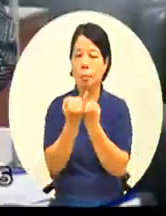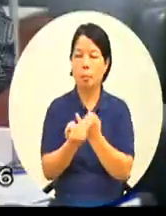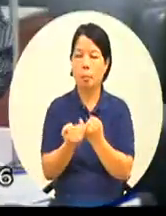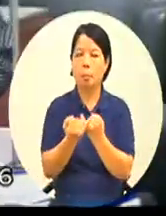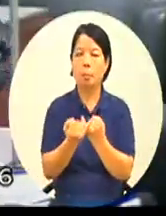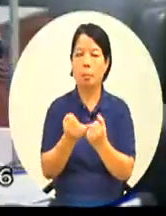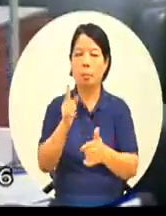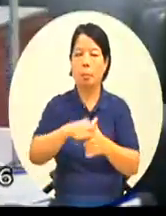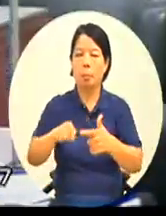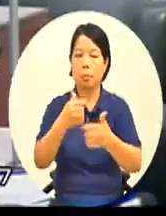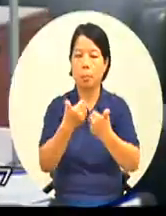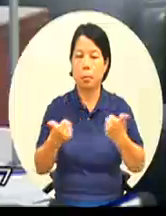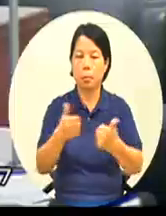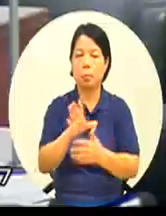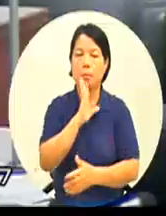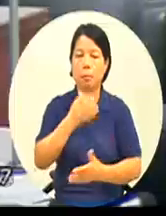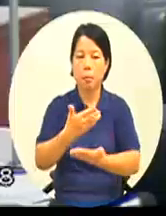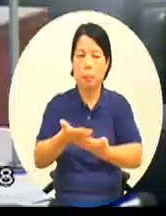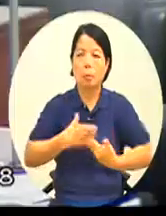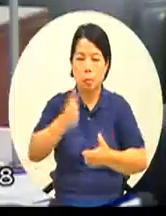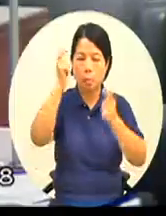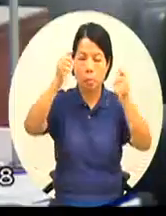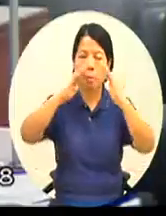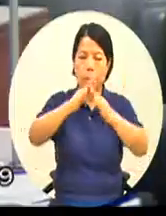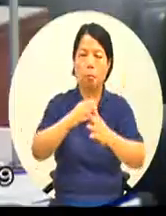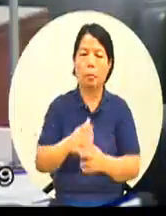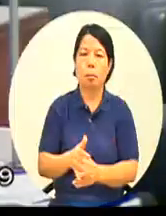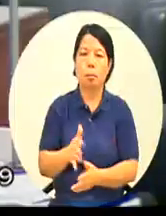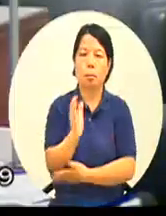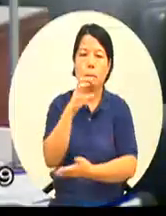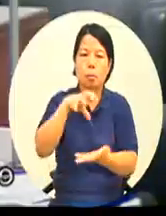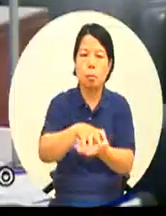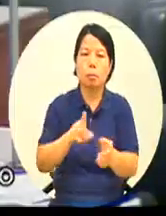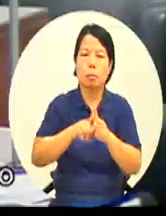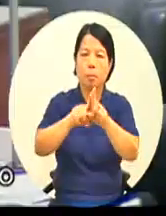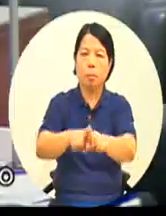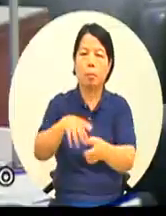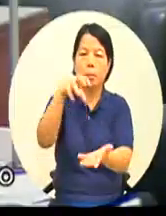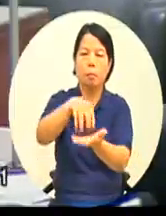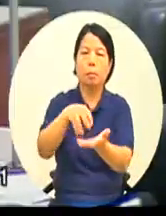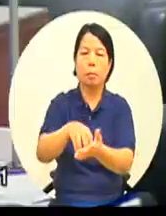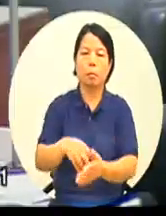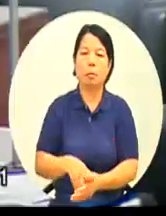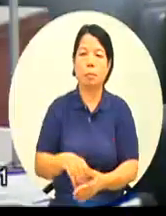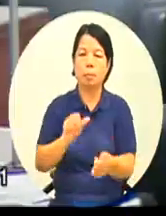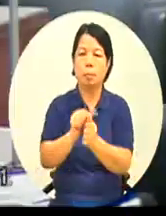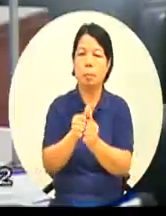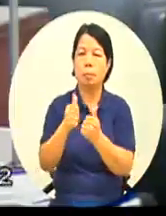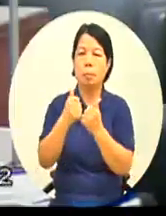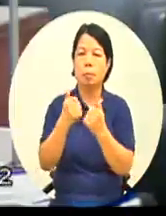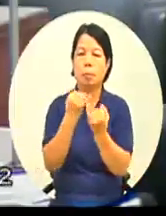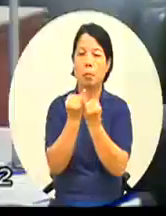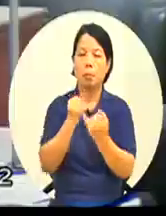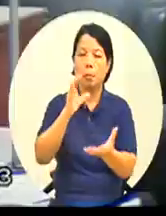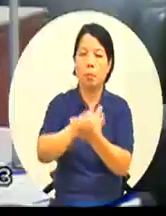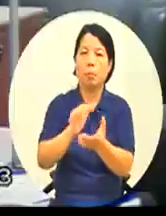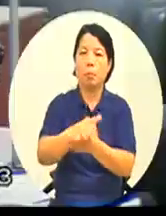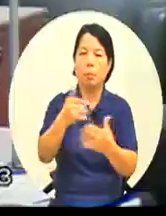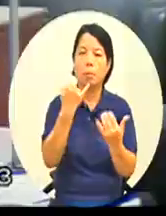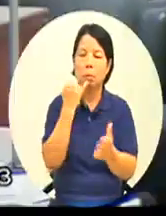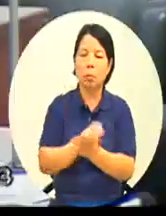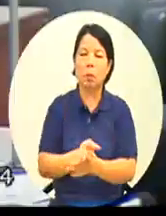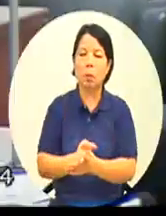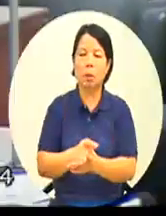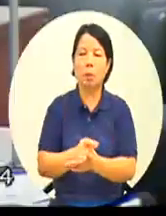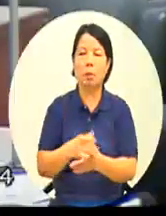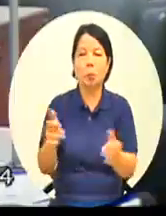的甚至是领有高雄市发的伴侣证的这些同事朋友，他们可不可以请婚假，可